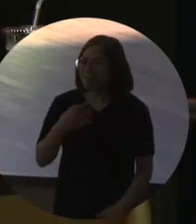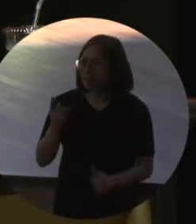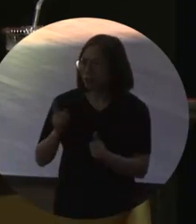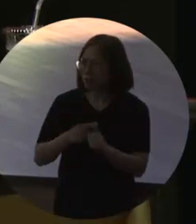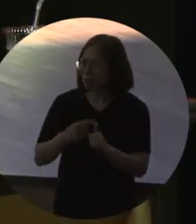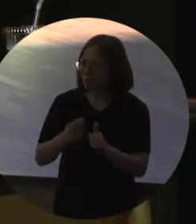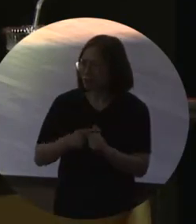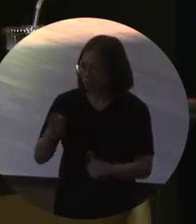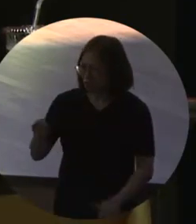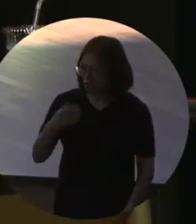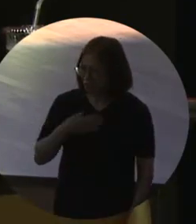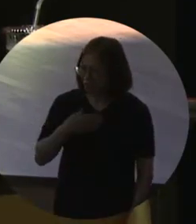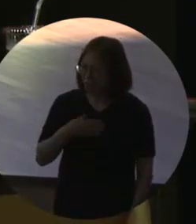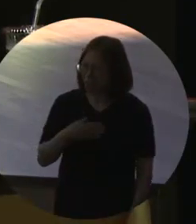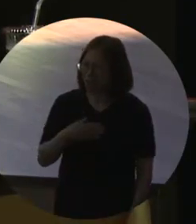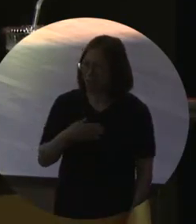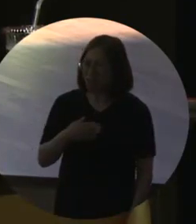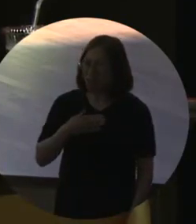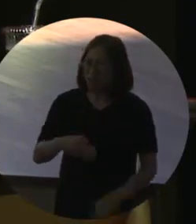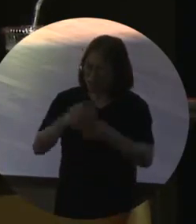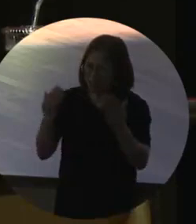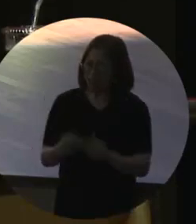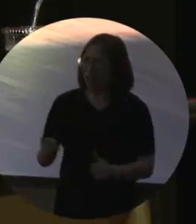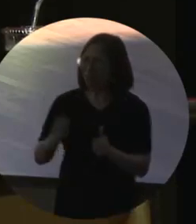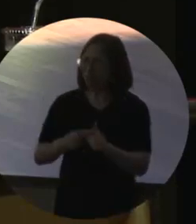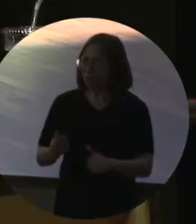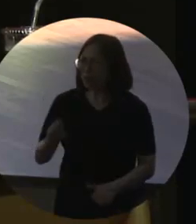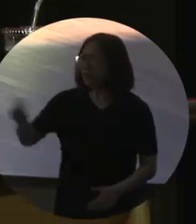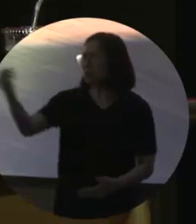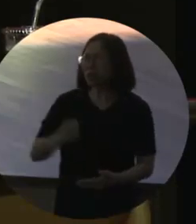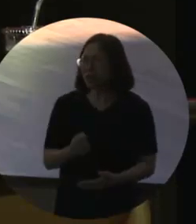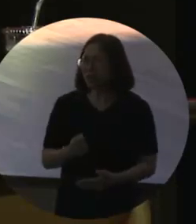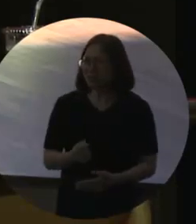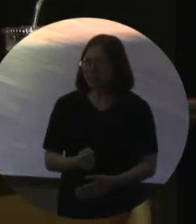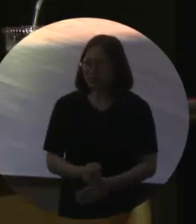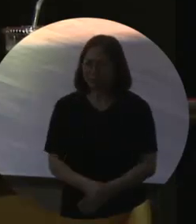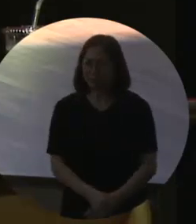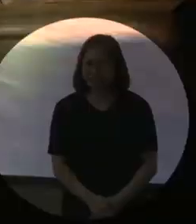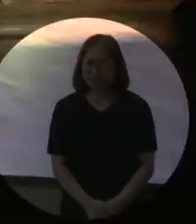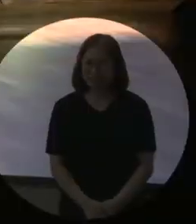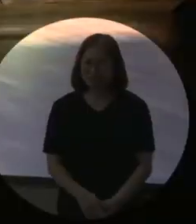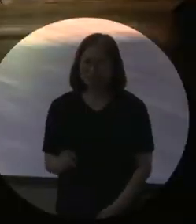하니? 욕은 내가 다 먹지 내가. 빨리 갖고 와.